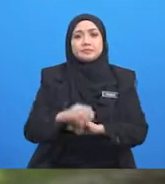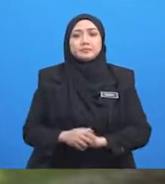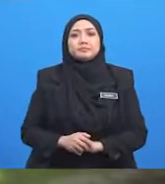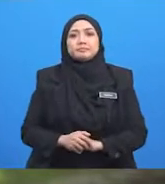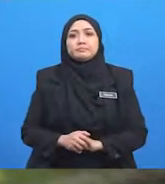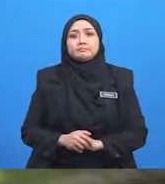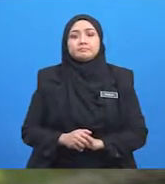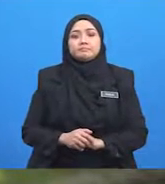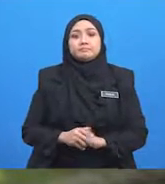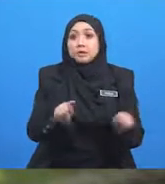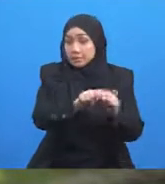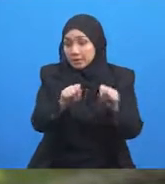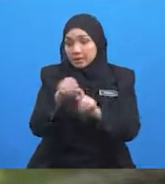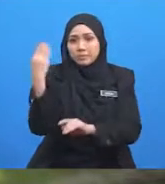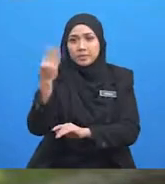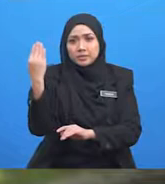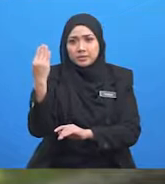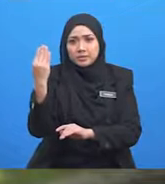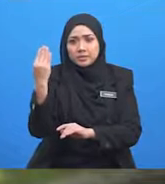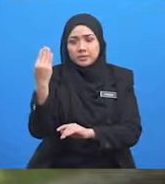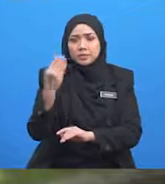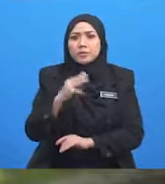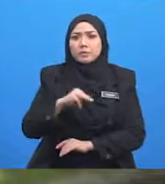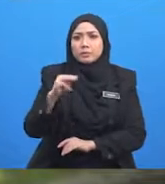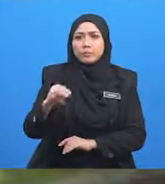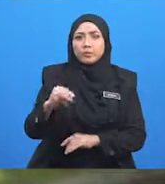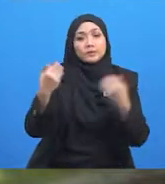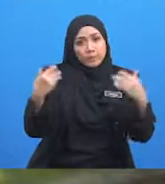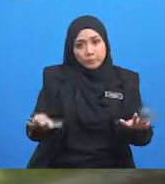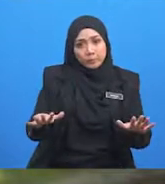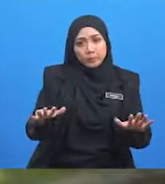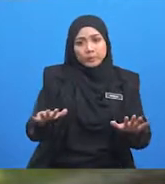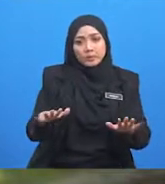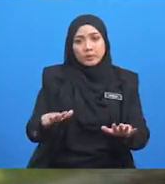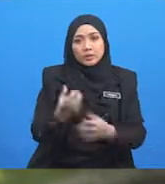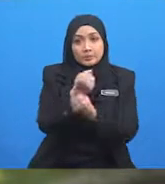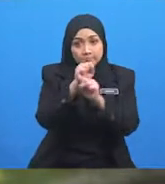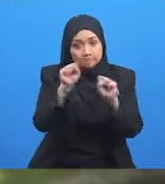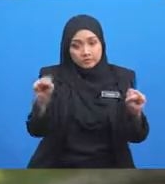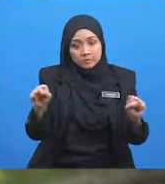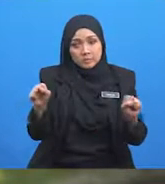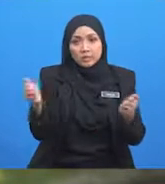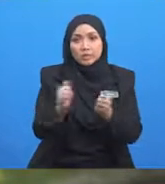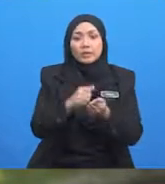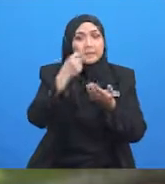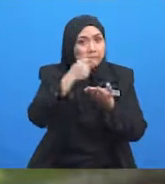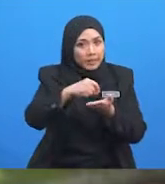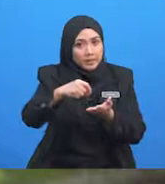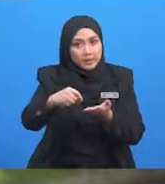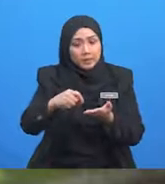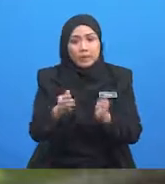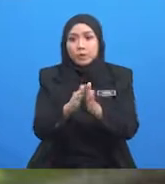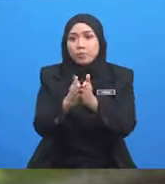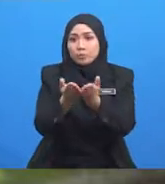Seperti biasa, tentunya murid sekalian telah pun bersedia dengan pen dan buku